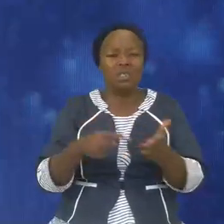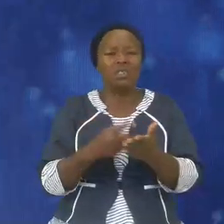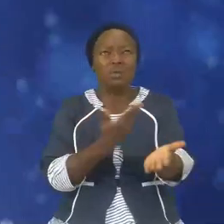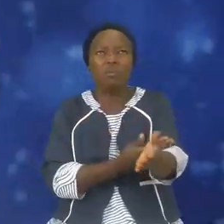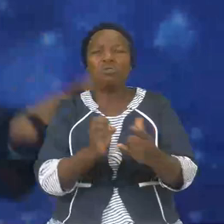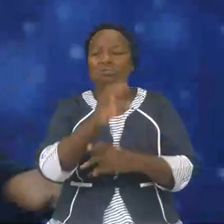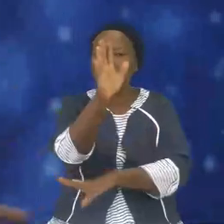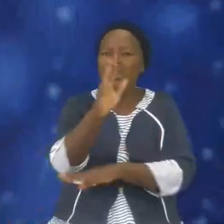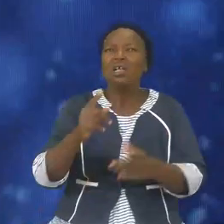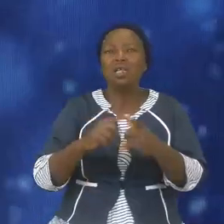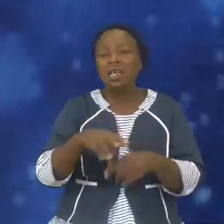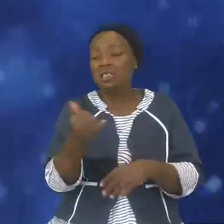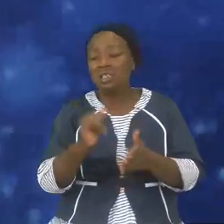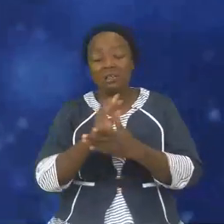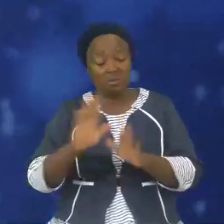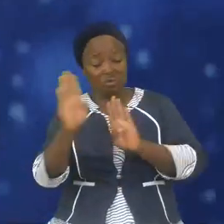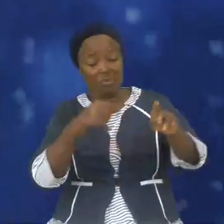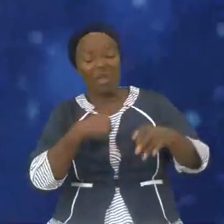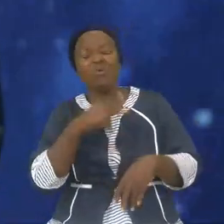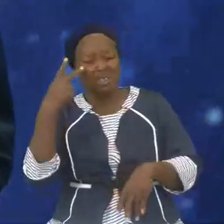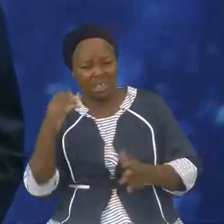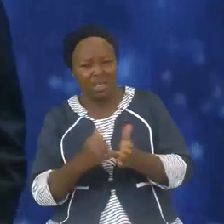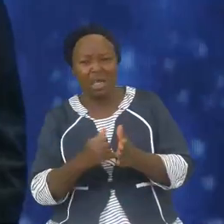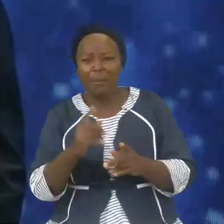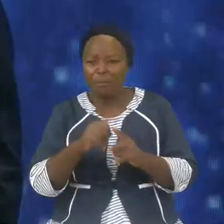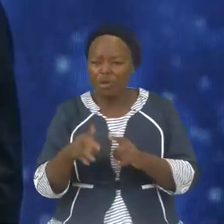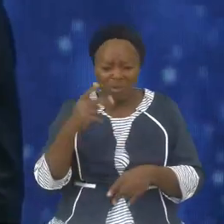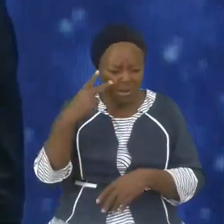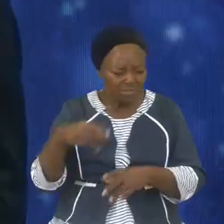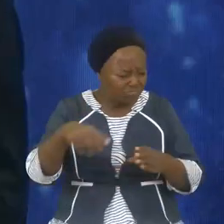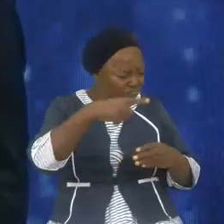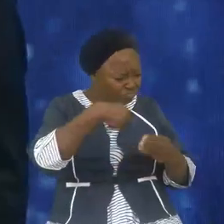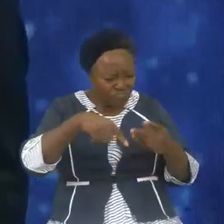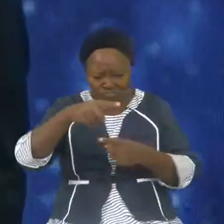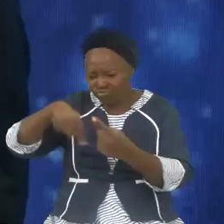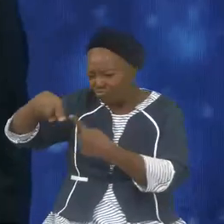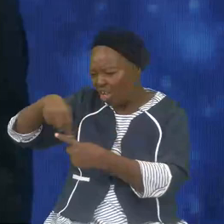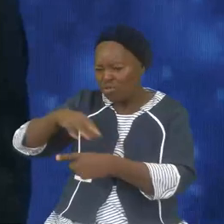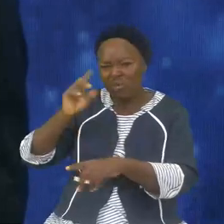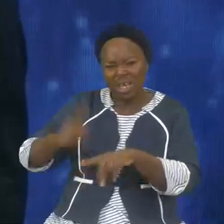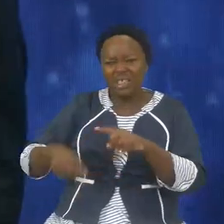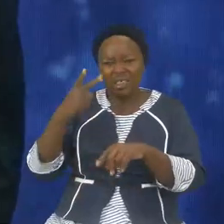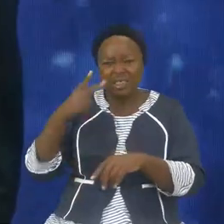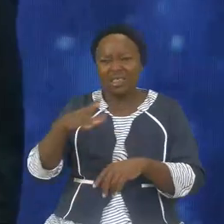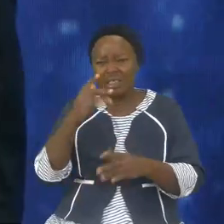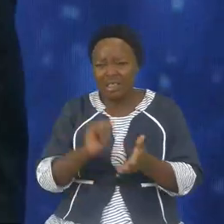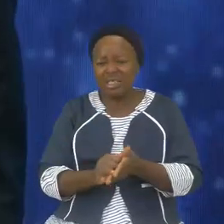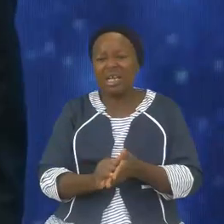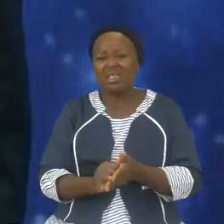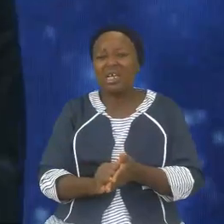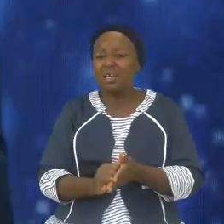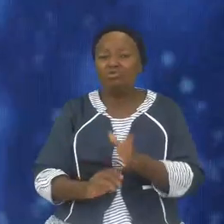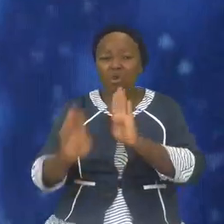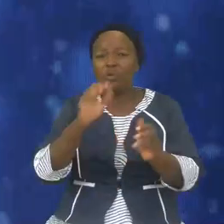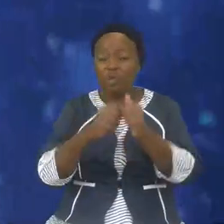jour aussi. Tout ce qui va me déranger, je vais le voir. Voici maintenant le problème partout. Tu ne peux pas voir des yeux physiques,